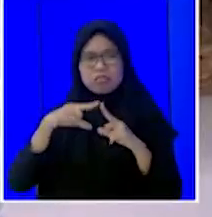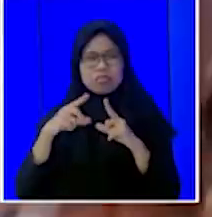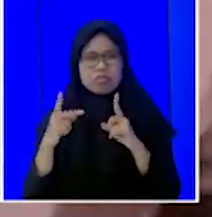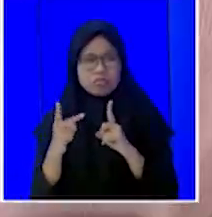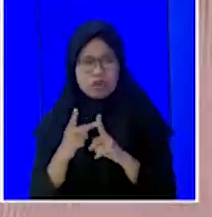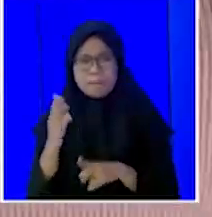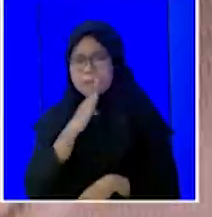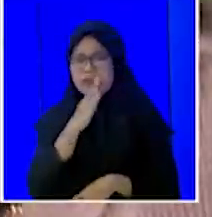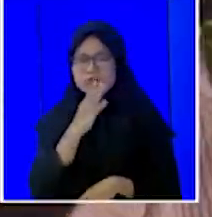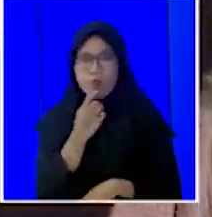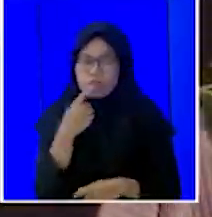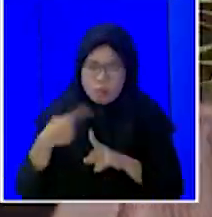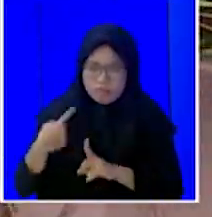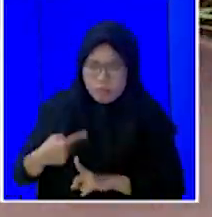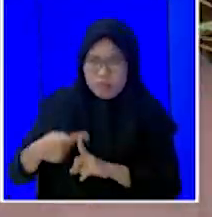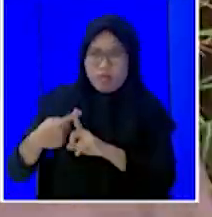bikin nagih gitu.